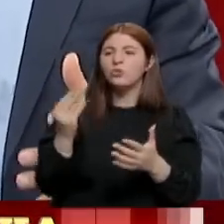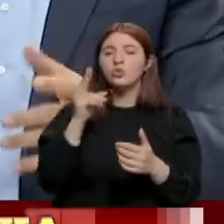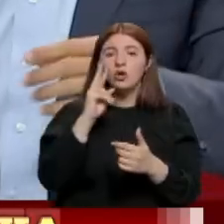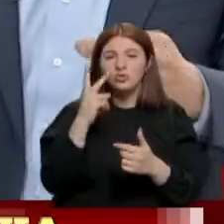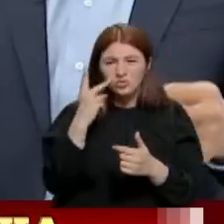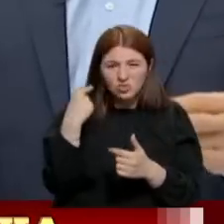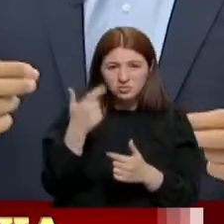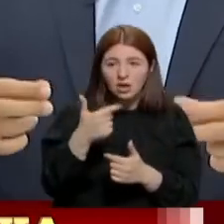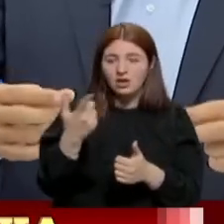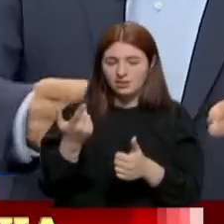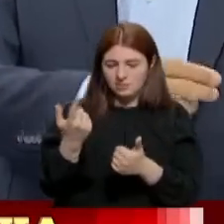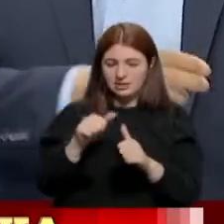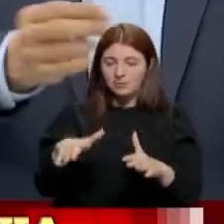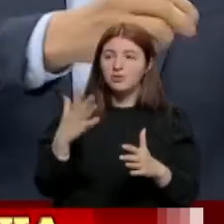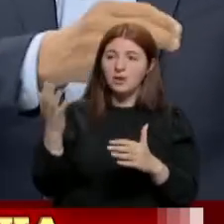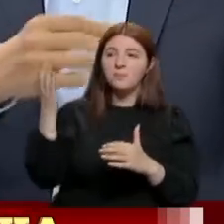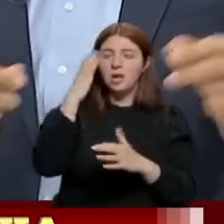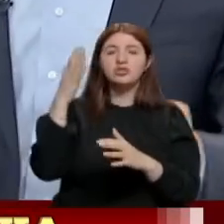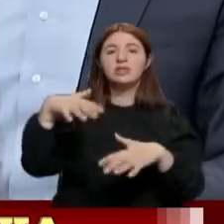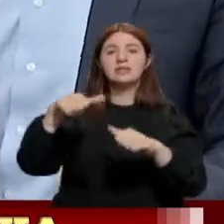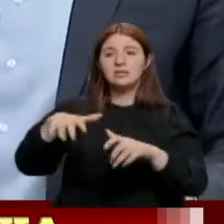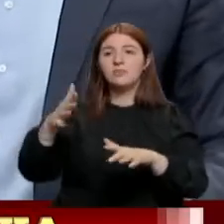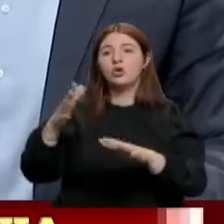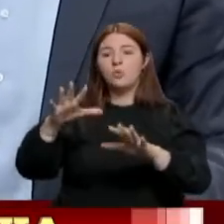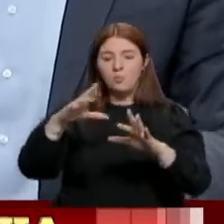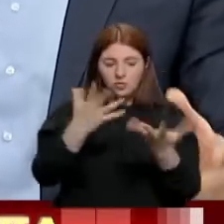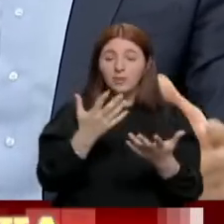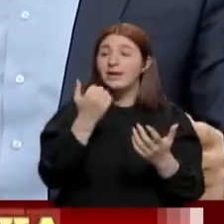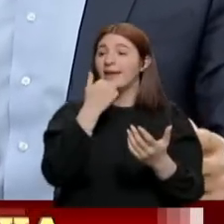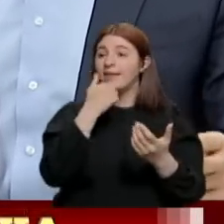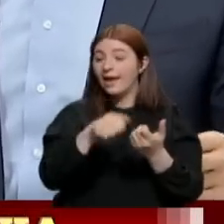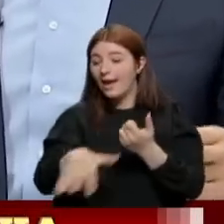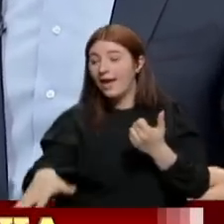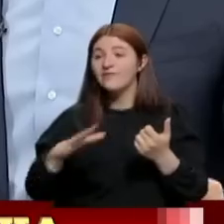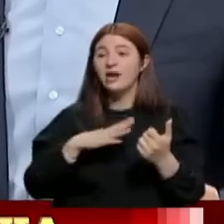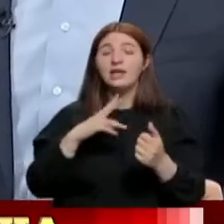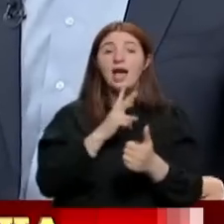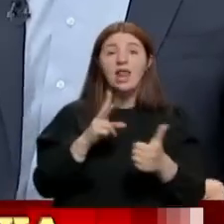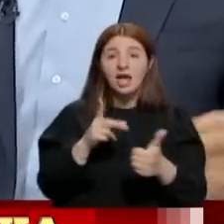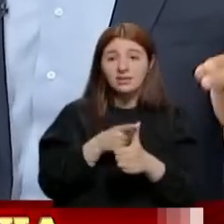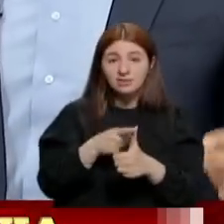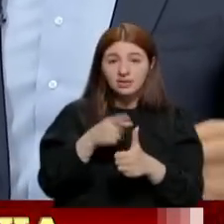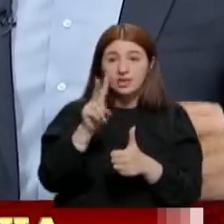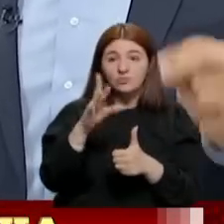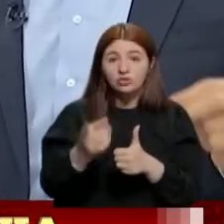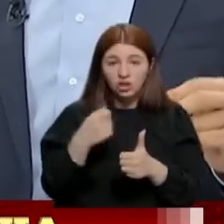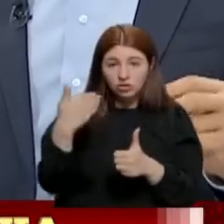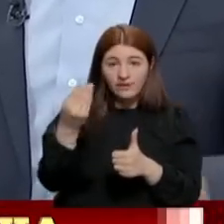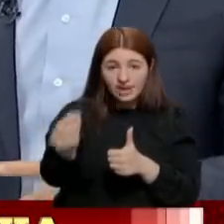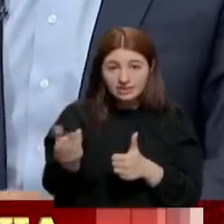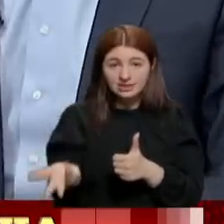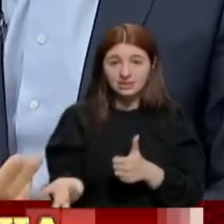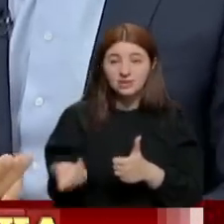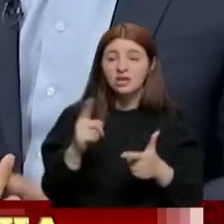musunuz? Bir sistemde elbette ana sistem çökebilir ama yedek sistemler vardır böyle deprem şehirlerinde. Elektriği 24. saatte verirsiniz